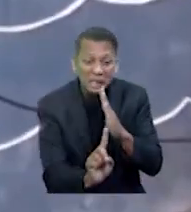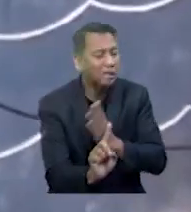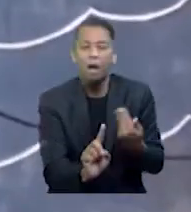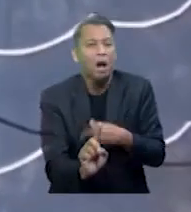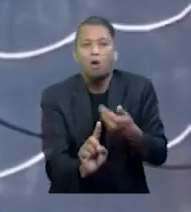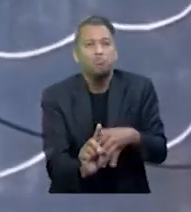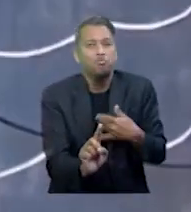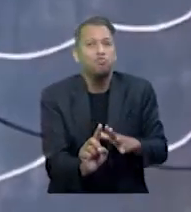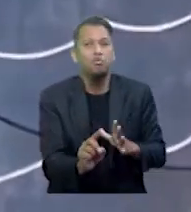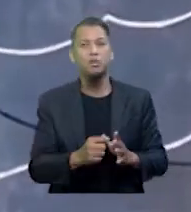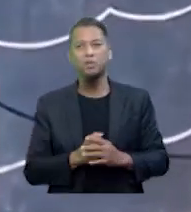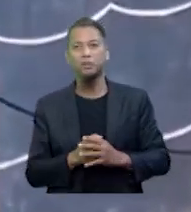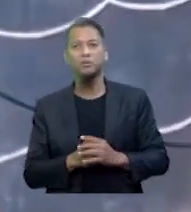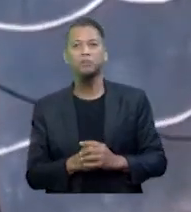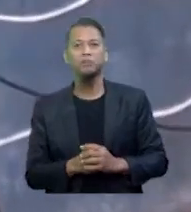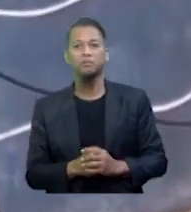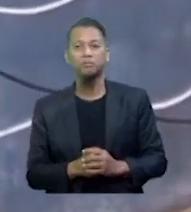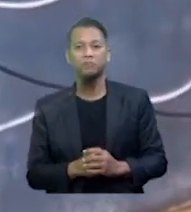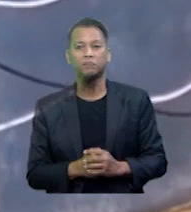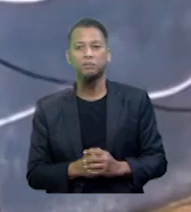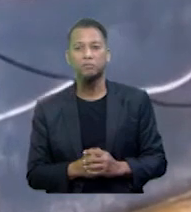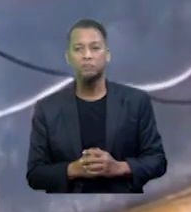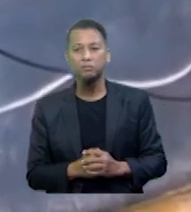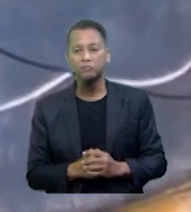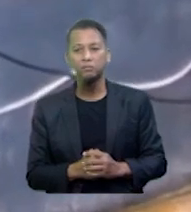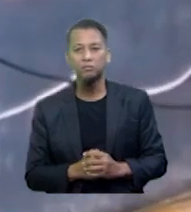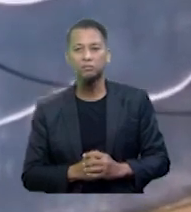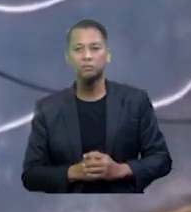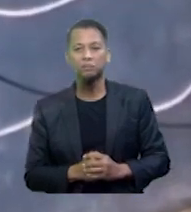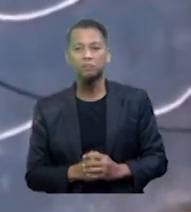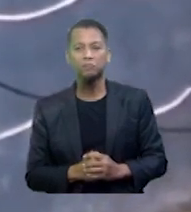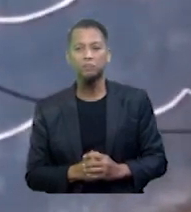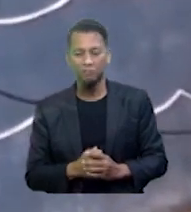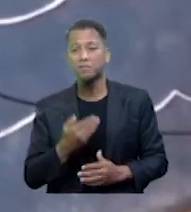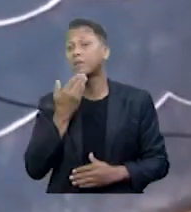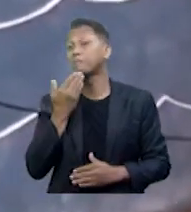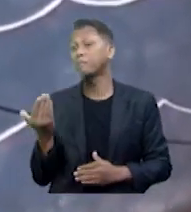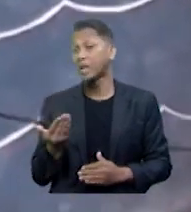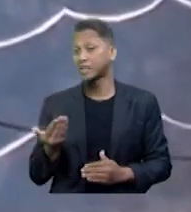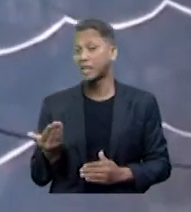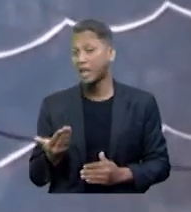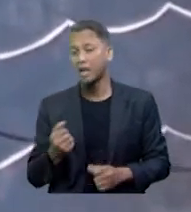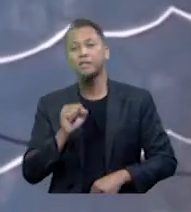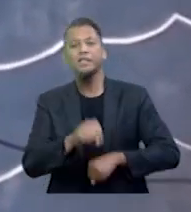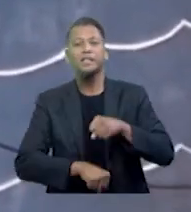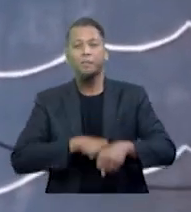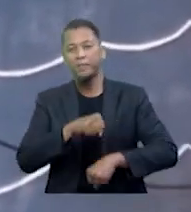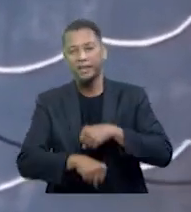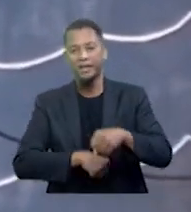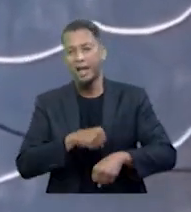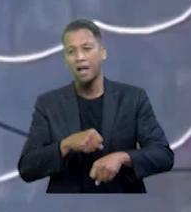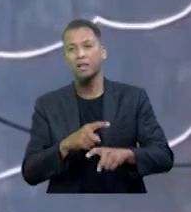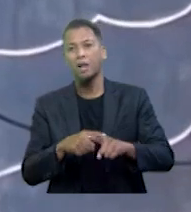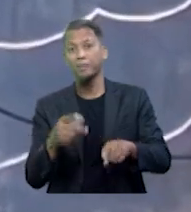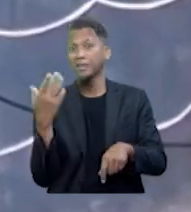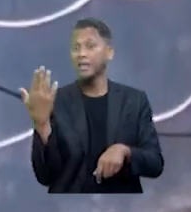Sepeda. Oh, biasanya sepeda. Baru ini kan, jalan. Ini kumat anaknya kan gak mau naik sepeda. Oh, gitu.